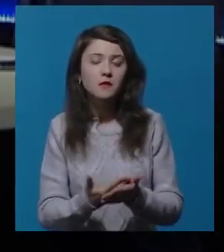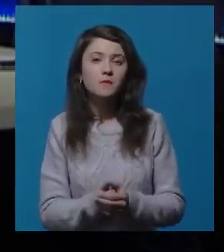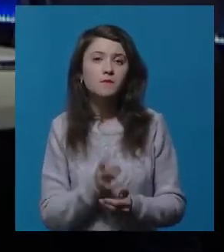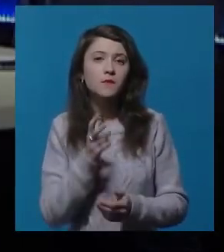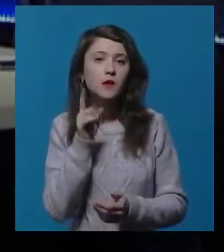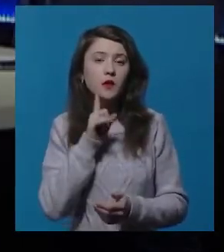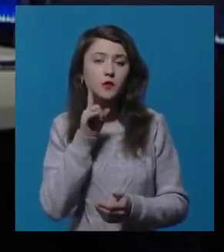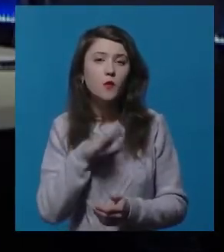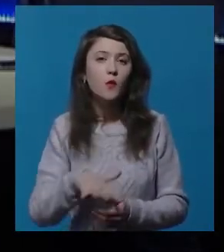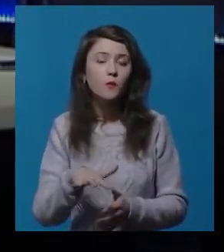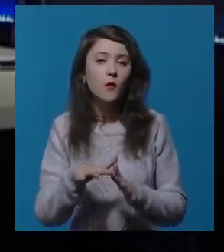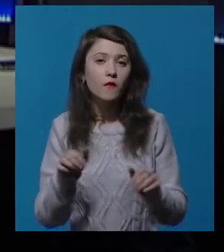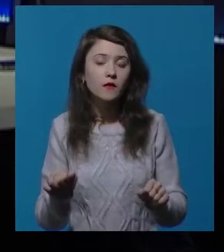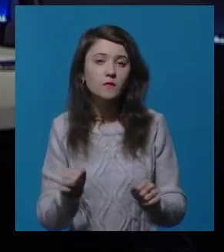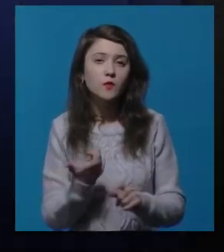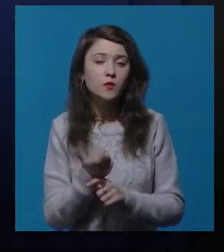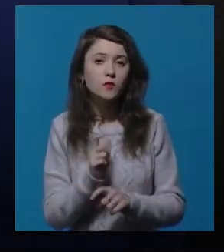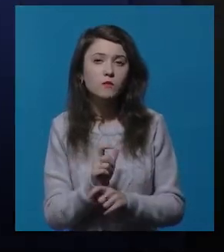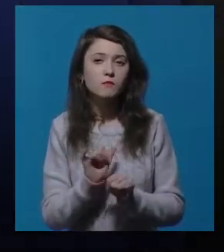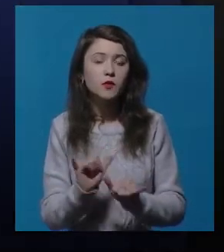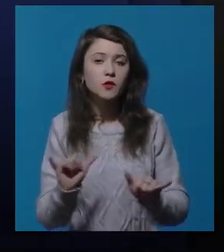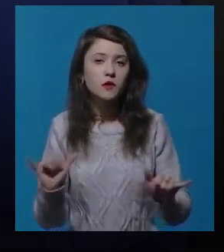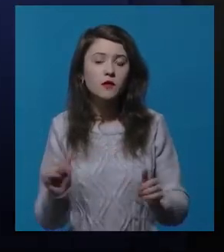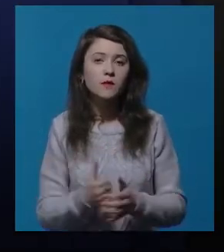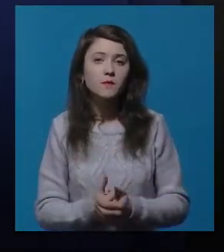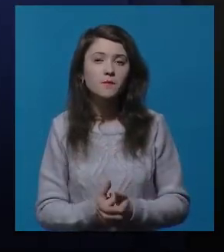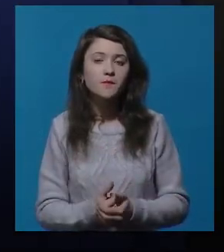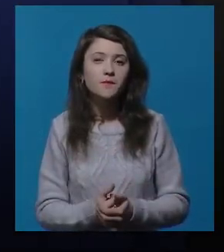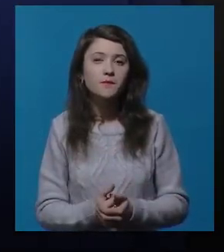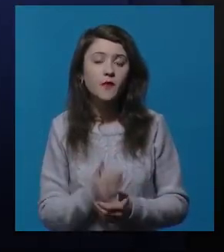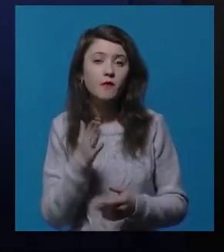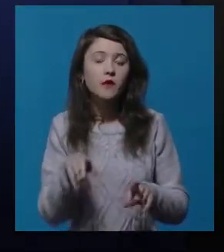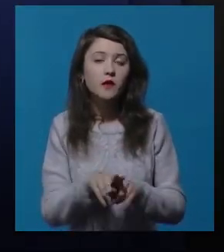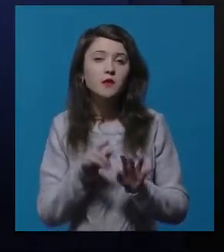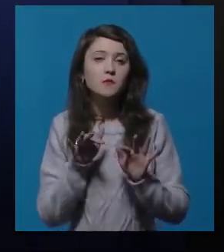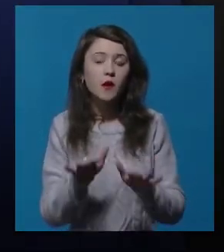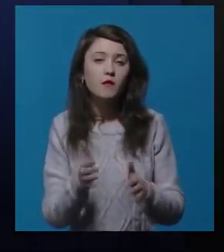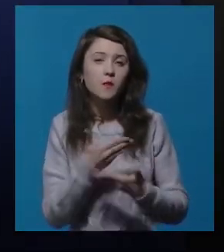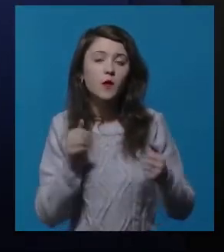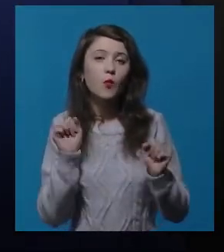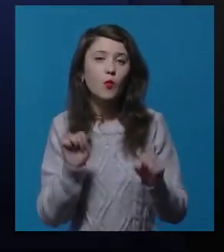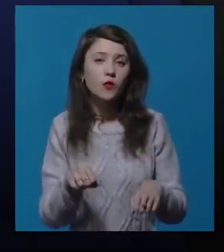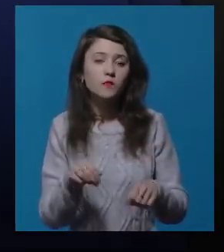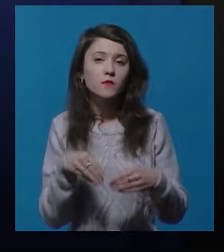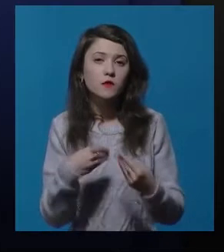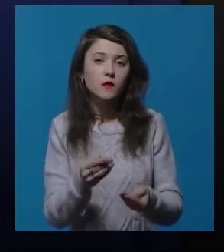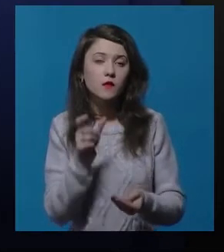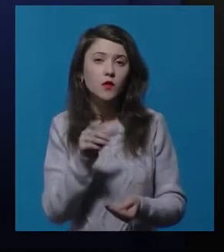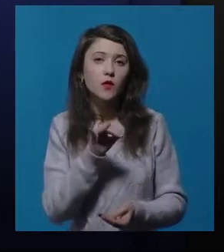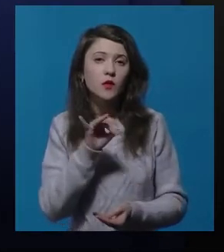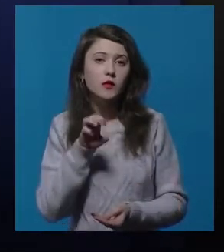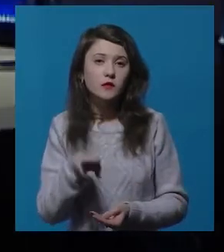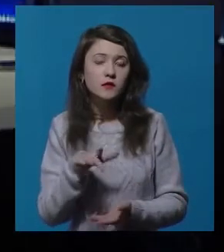окупованій території, дуже поширене питання існує, то в таких справах ми можемо призначити фахівця-юриста центру.